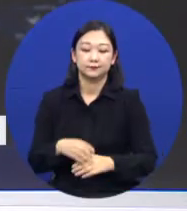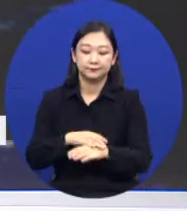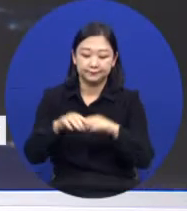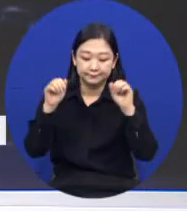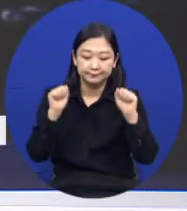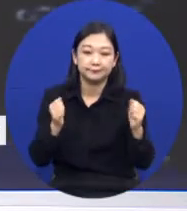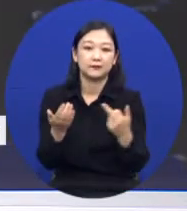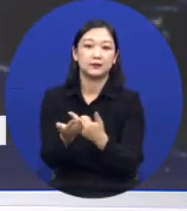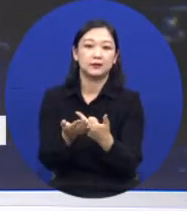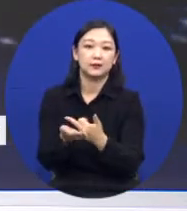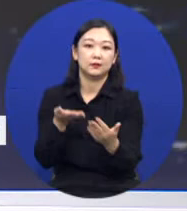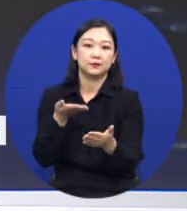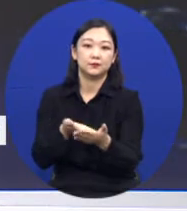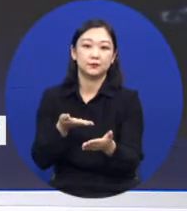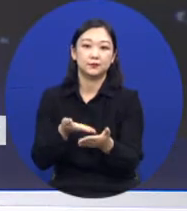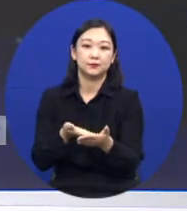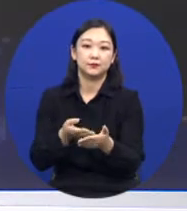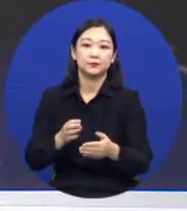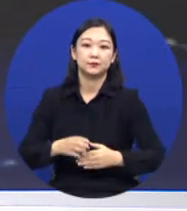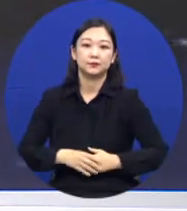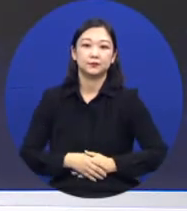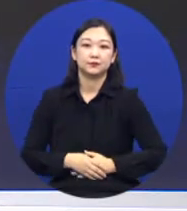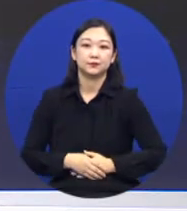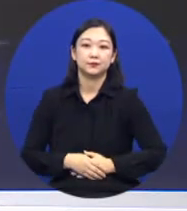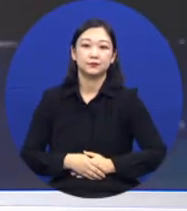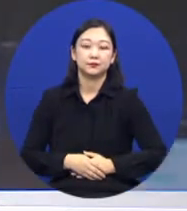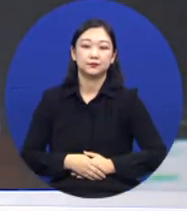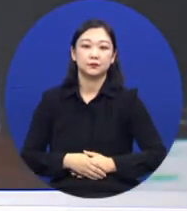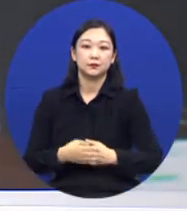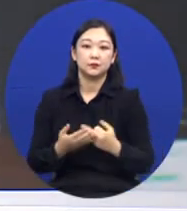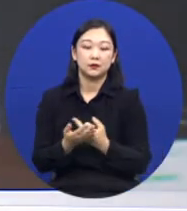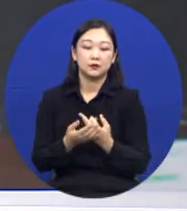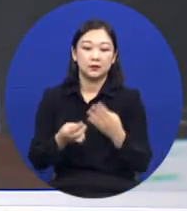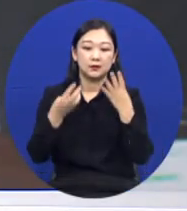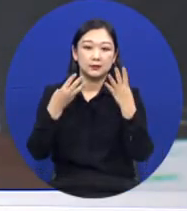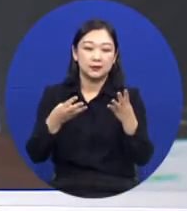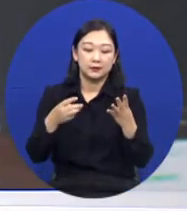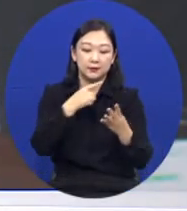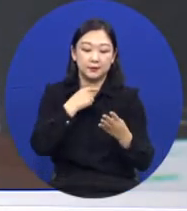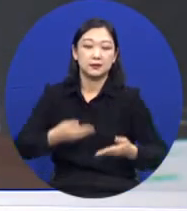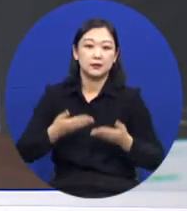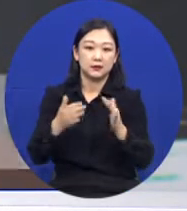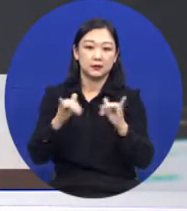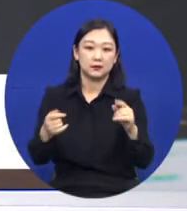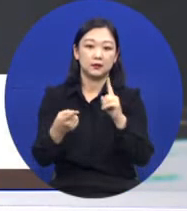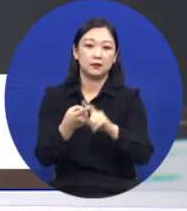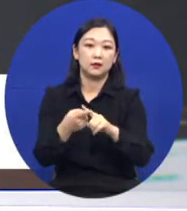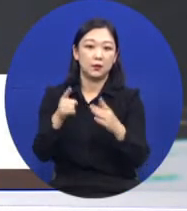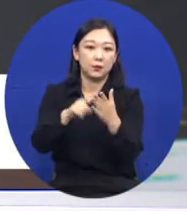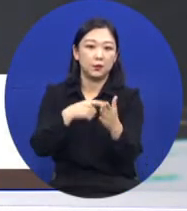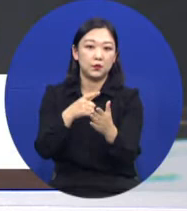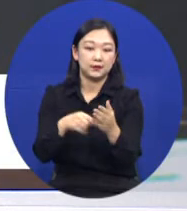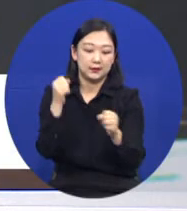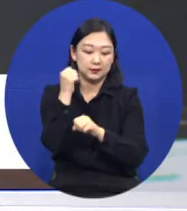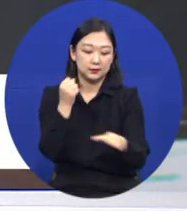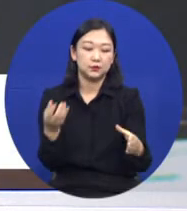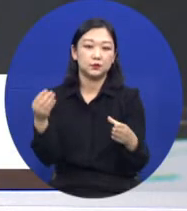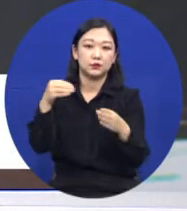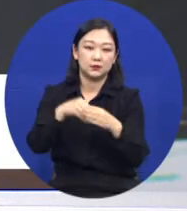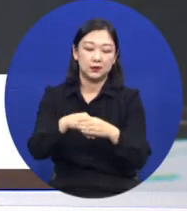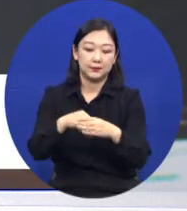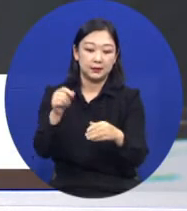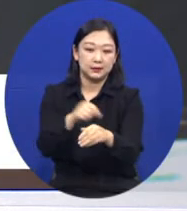여러분 안녕하십니까 뉴스데스크 제 줍니다 제주 4 3 희생자에 대한 고상 기준을 담은 4 3